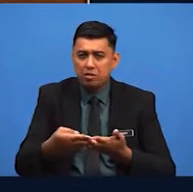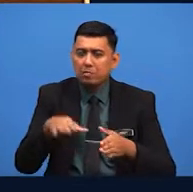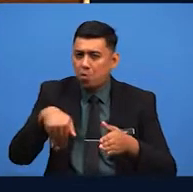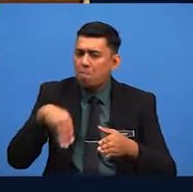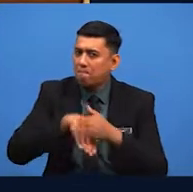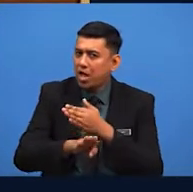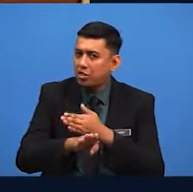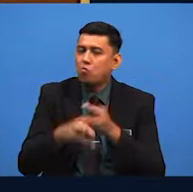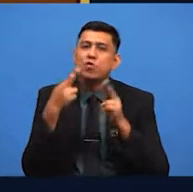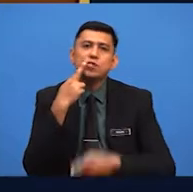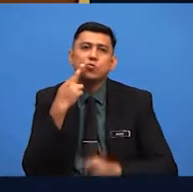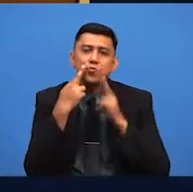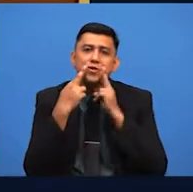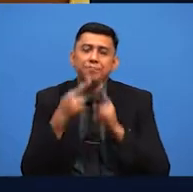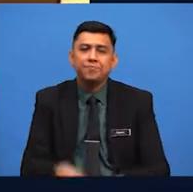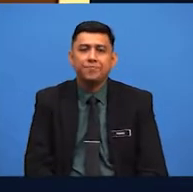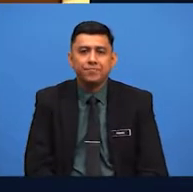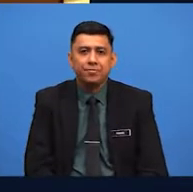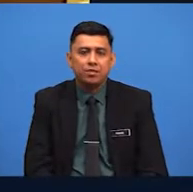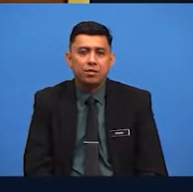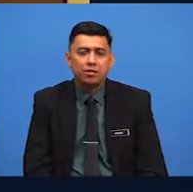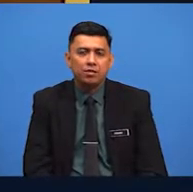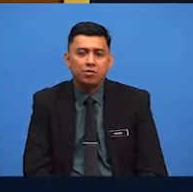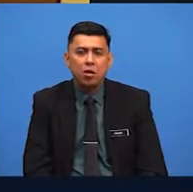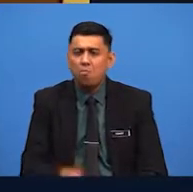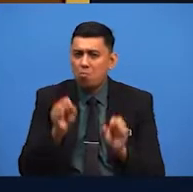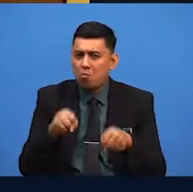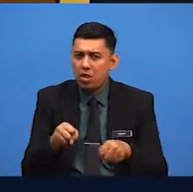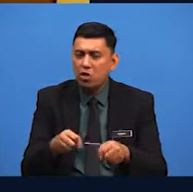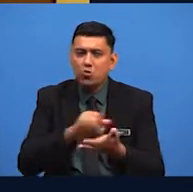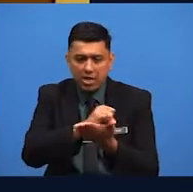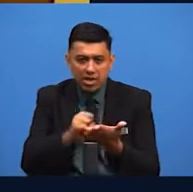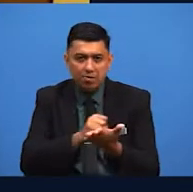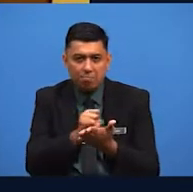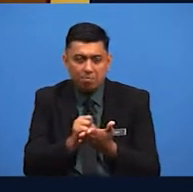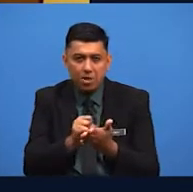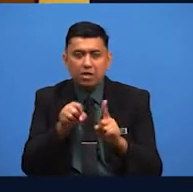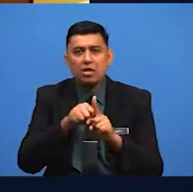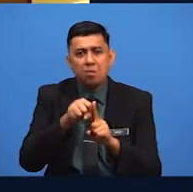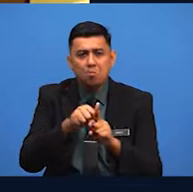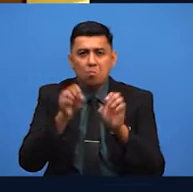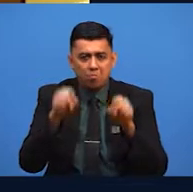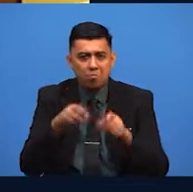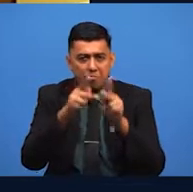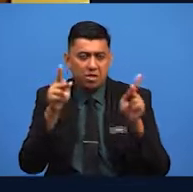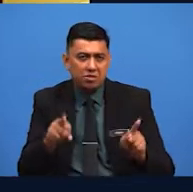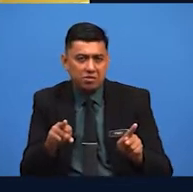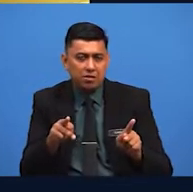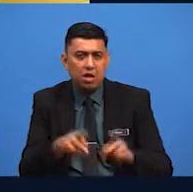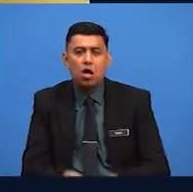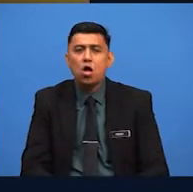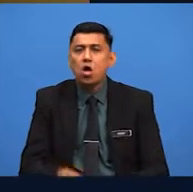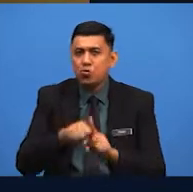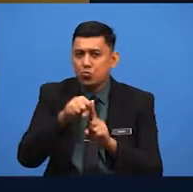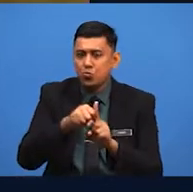restoran. Boleh guna alat pengimbas suhu yang sesuai untuk periksa suhu badan pelanggan.